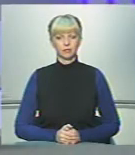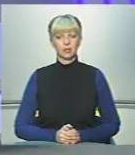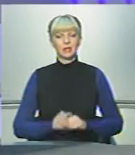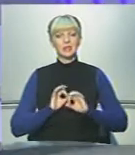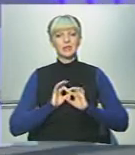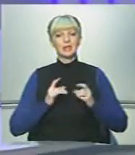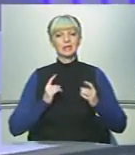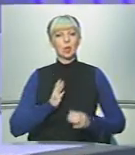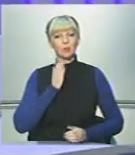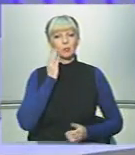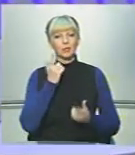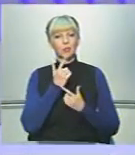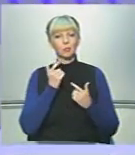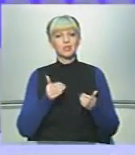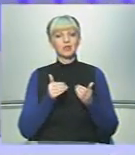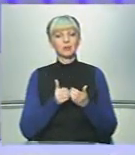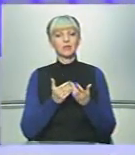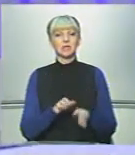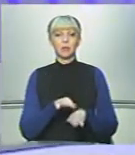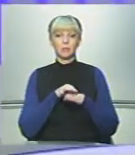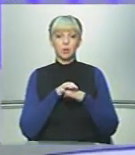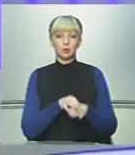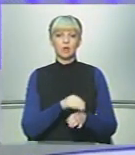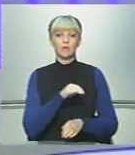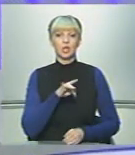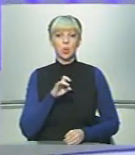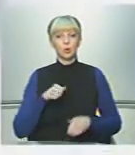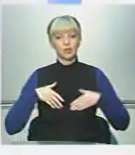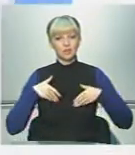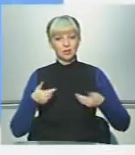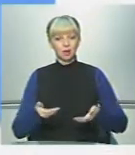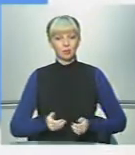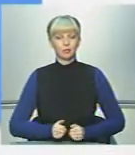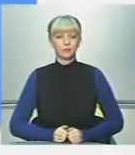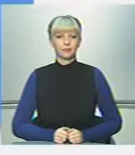В ефірі телеканалу «Буковина» інформаційний випуск. Студія Анастасія Федорюк. Вітаю.